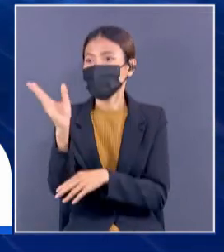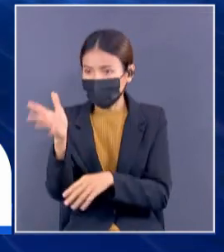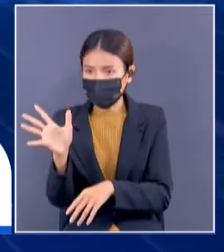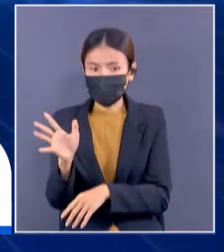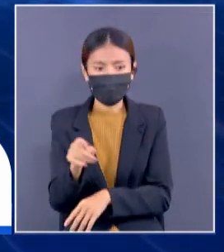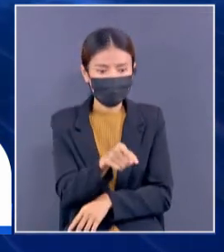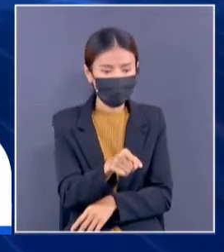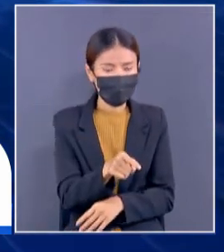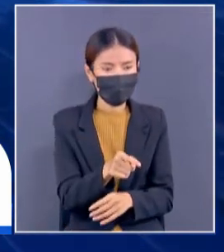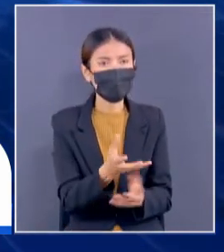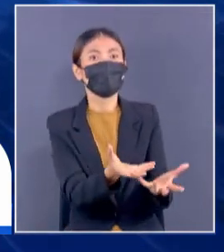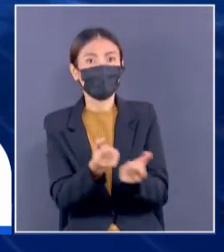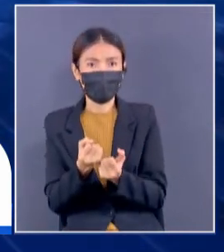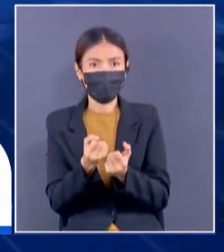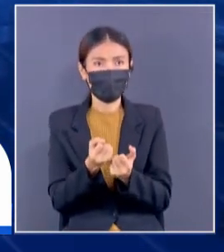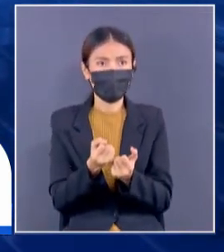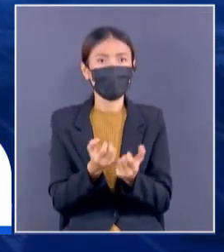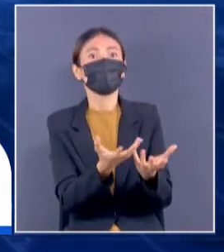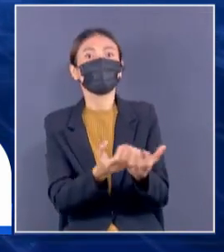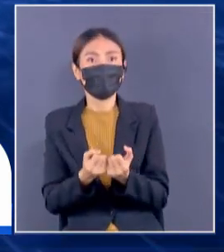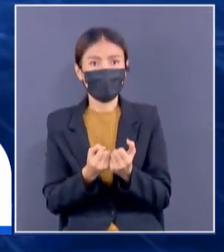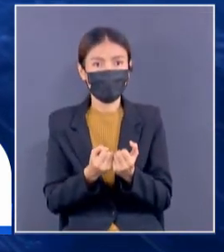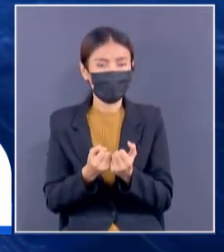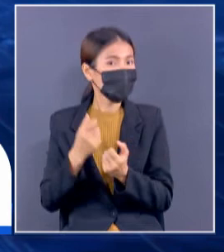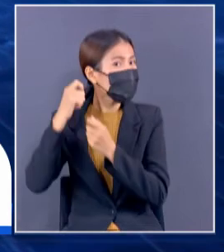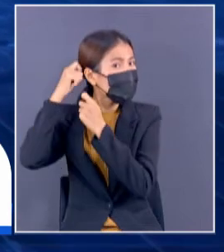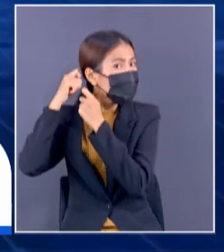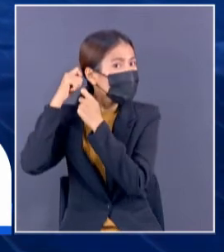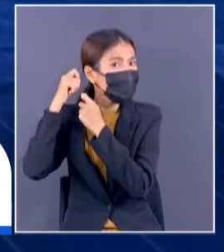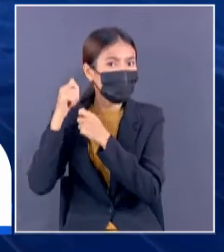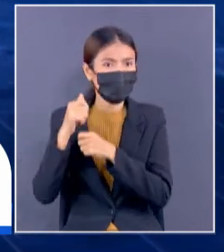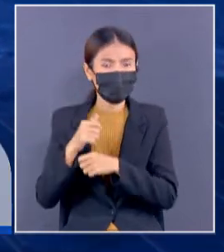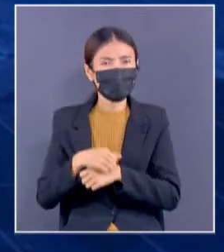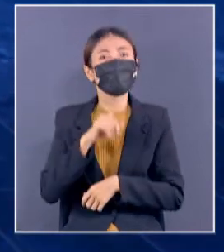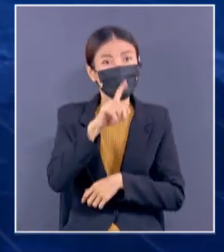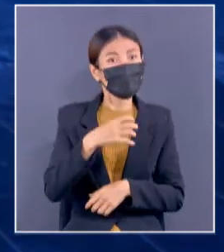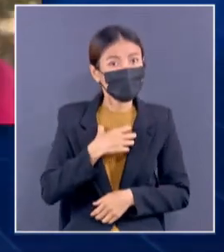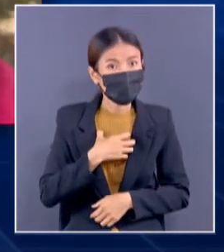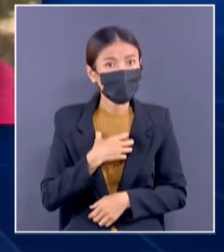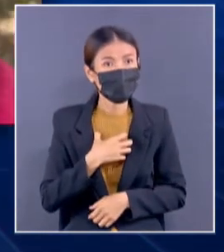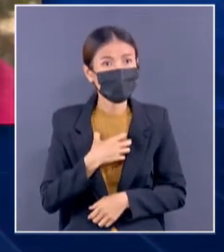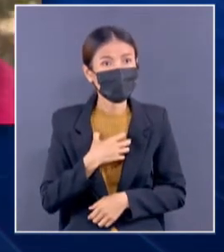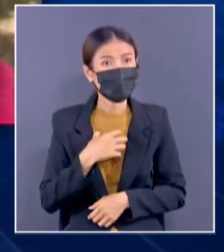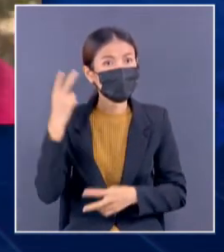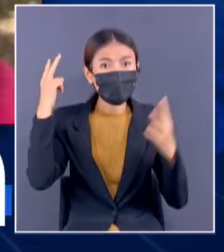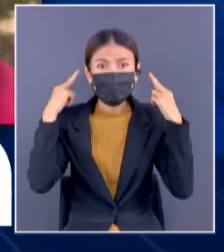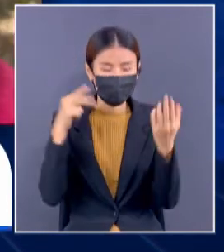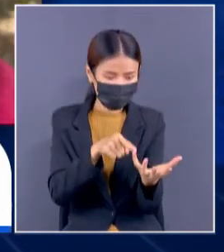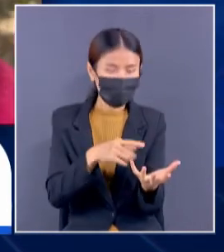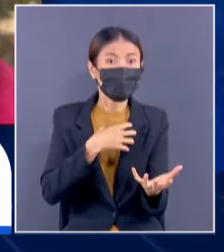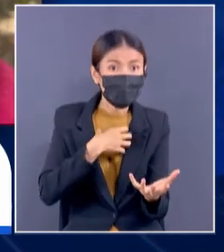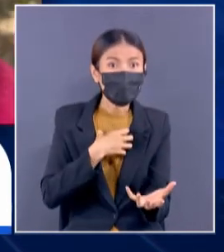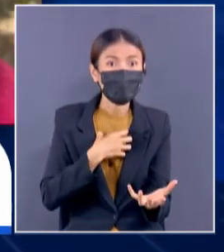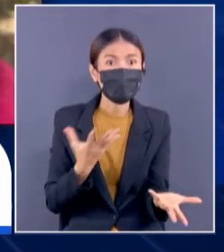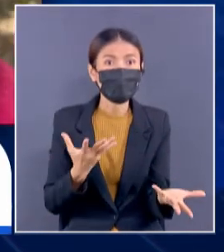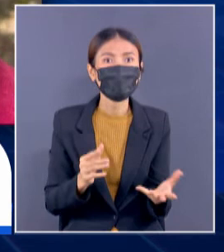ให้เอาไปต่อใครเอาอะถามก่อนใครเอา ทีนี้ทางด้านมหาวิทยาลัยต้นสัง